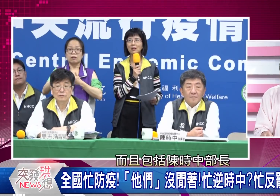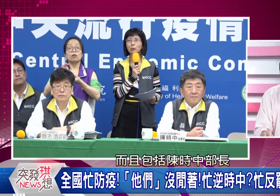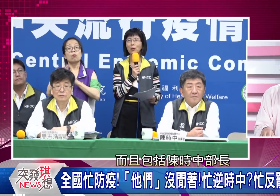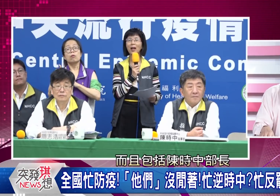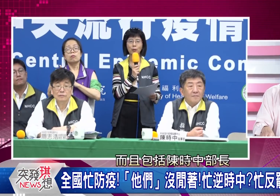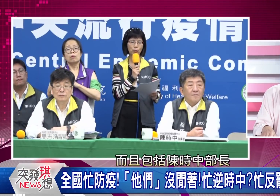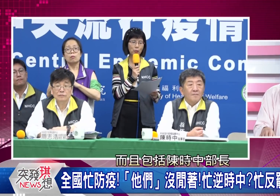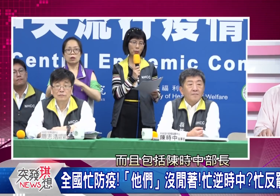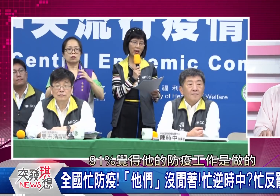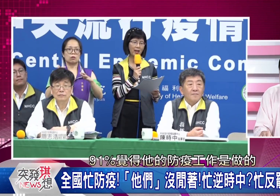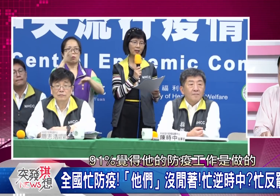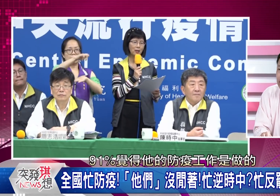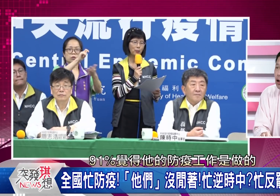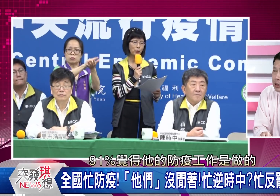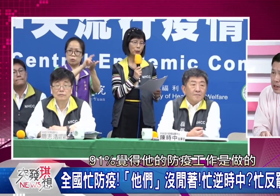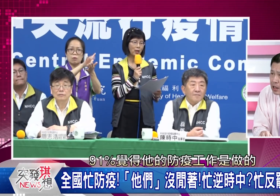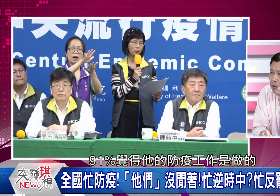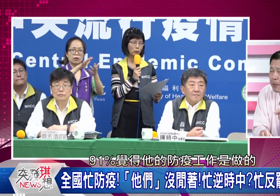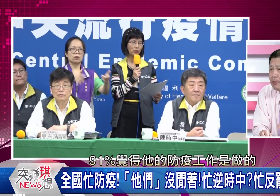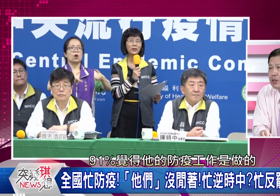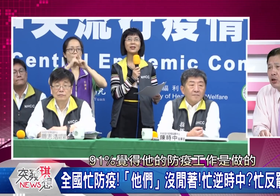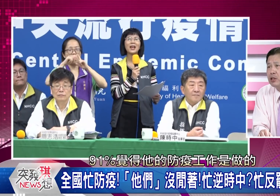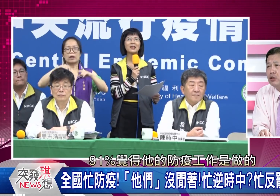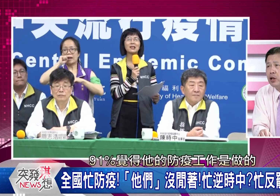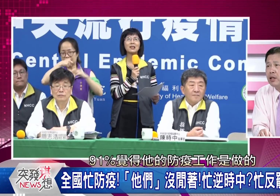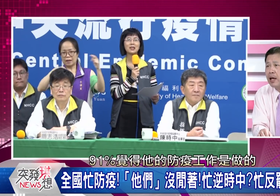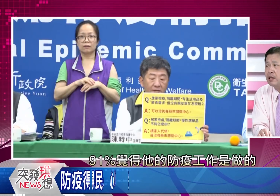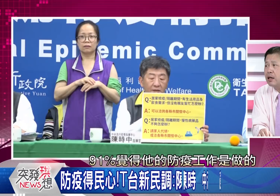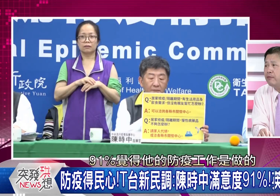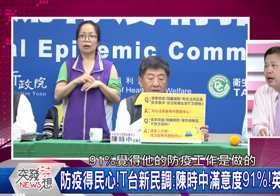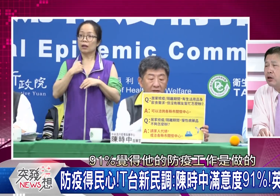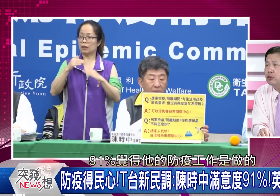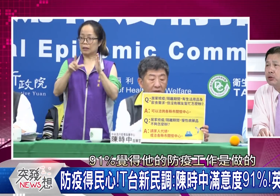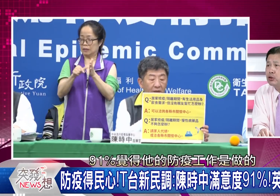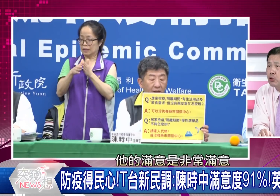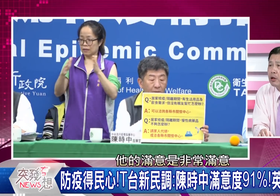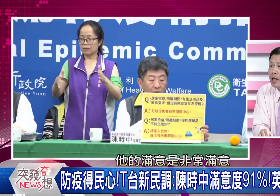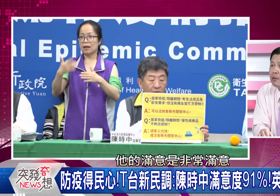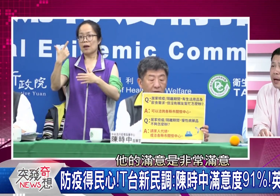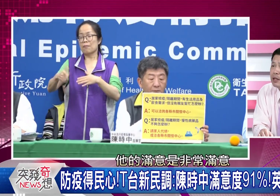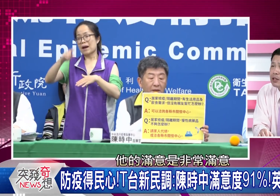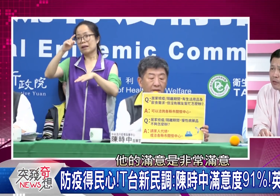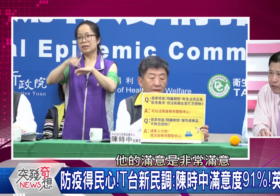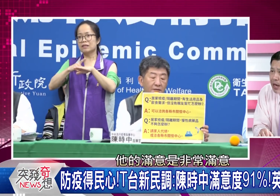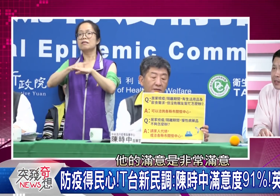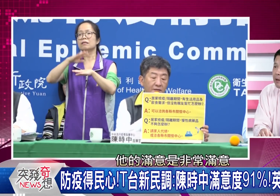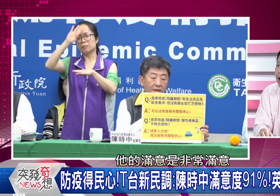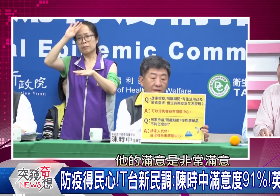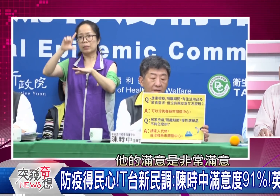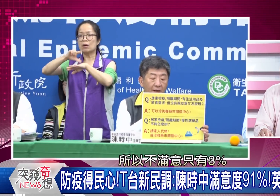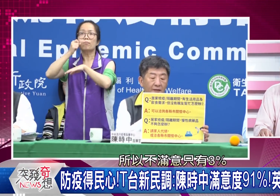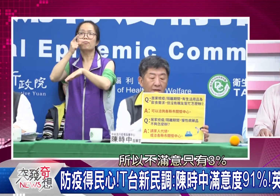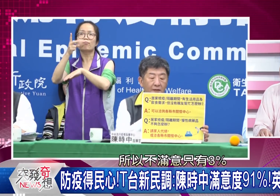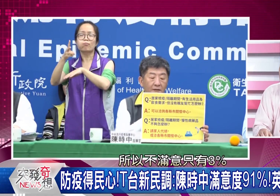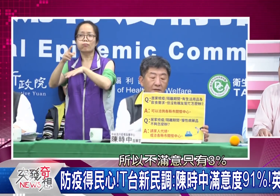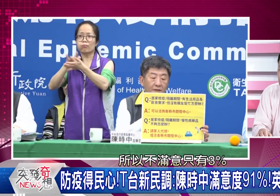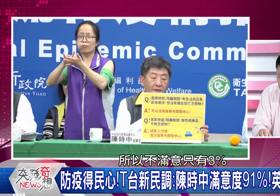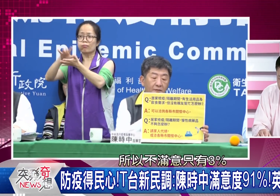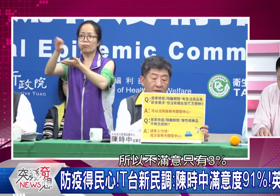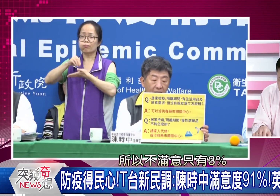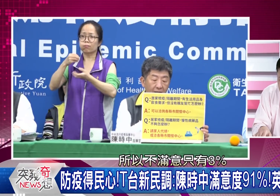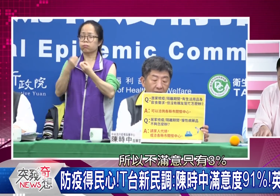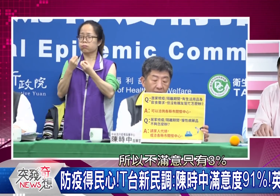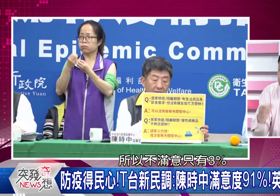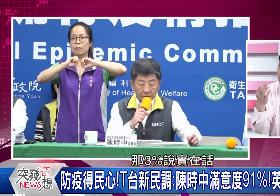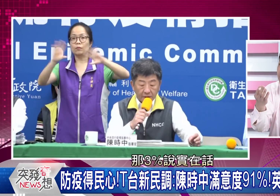这样？而且你包括陈时中部长91%觉得他的那个防疫工作是做的，他的满意是非常满意，欸，嗯哼，所以